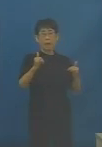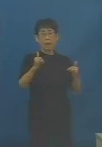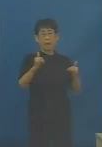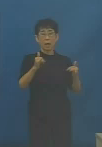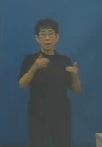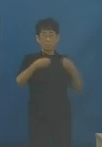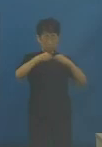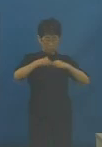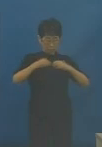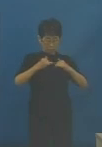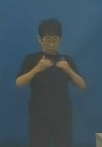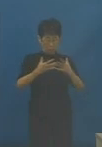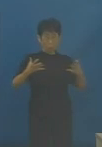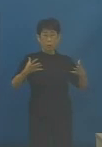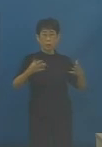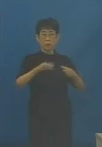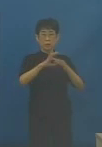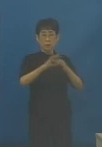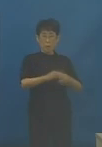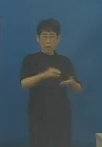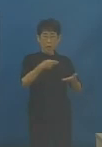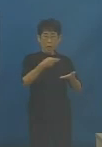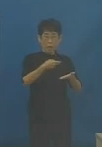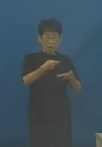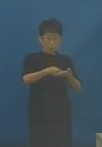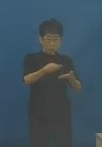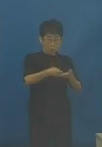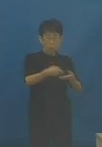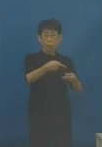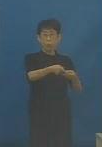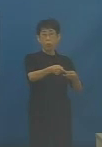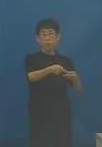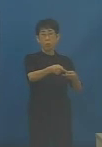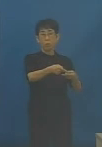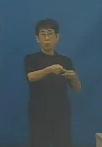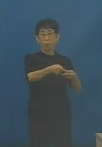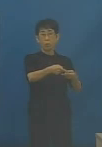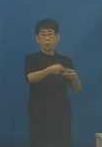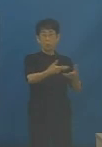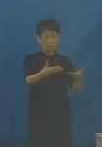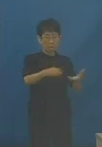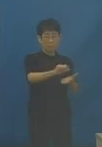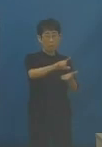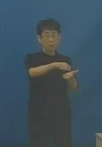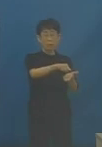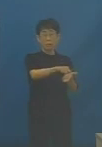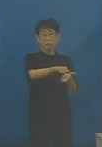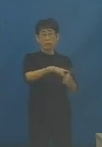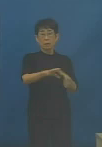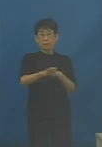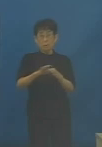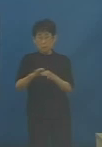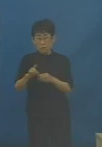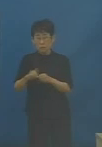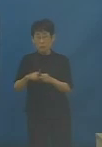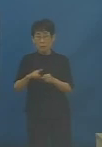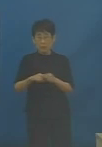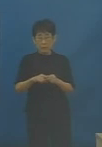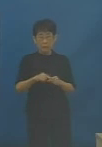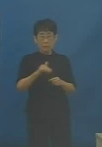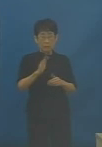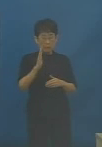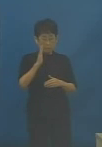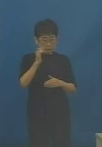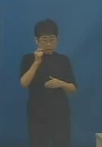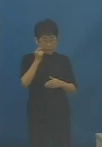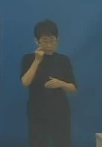いので病床が占有されているという状況であります。ですからそういう意味で逼迫性はまだ解除されていない